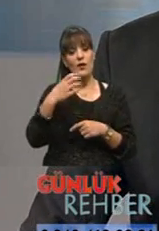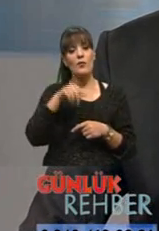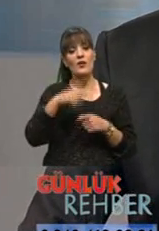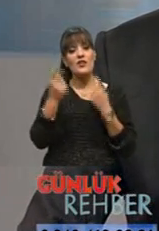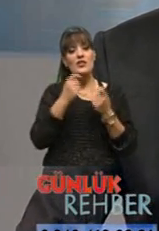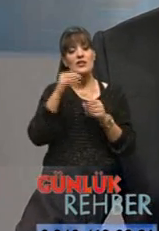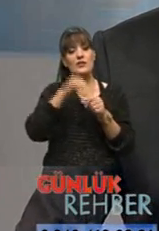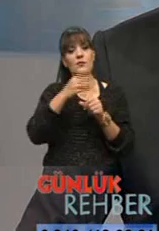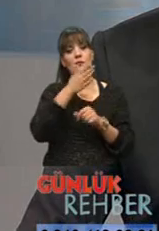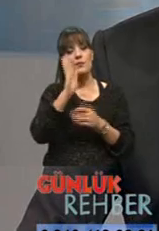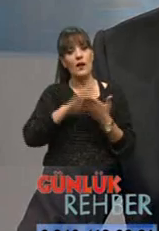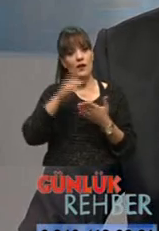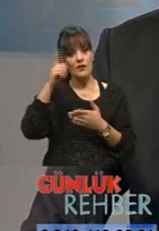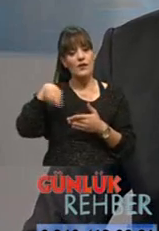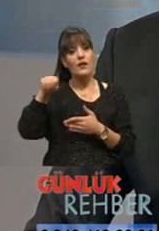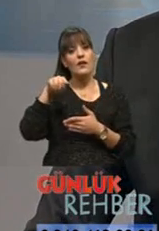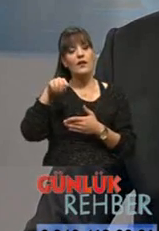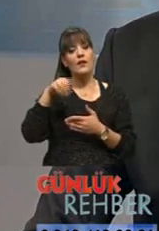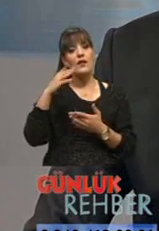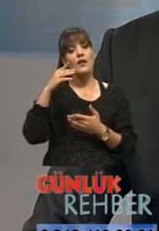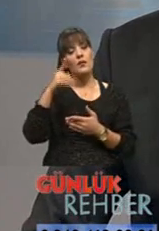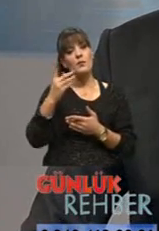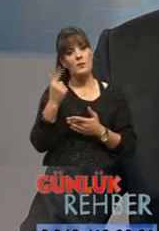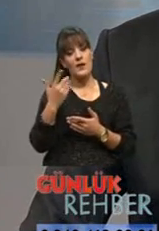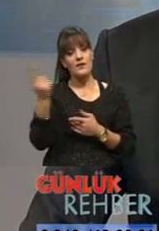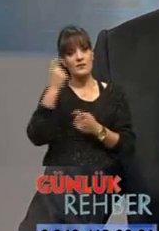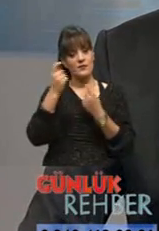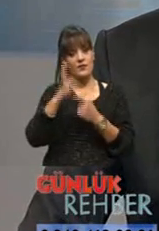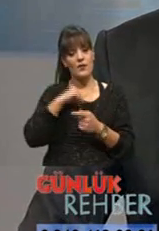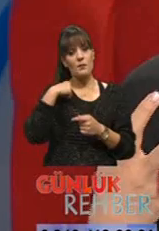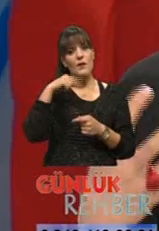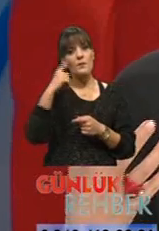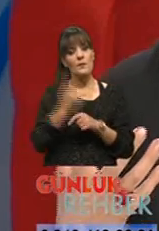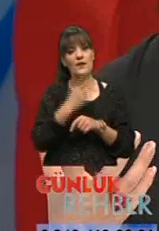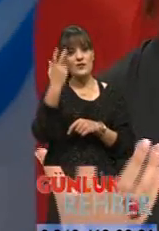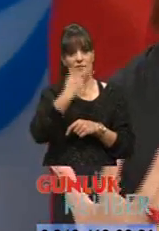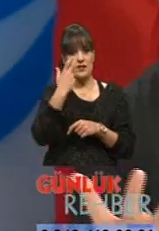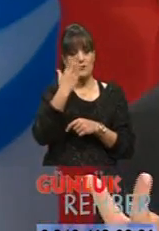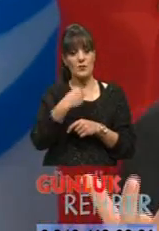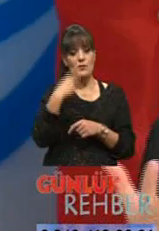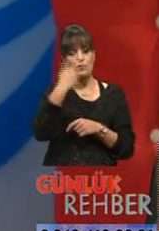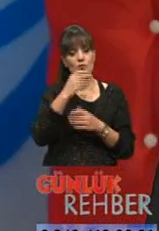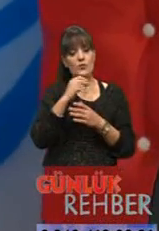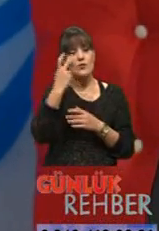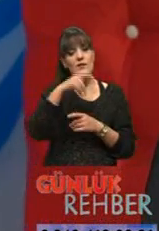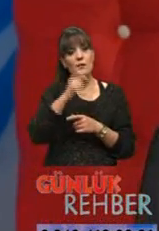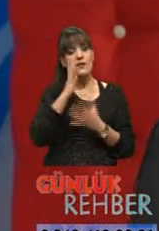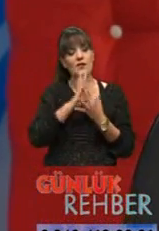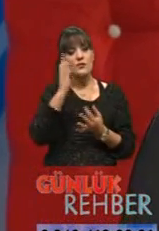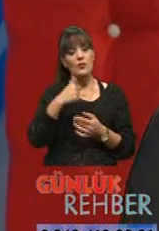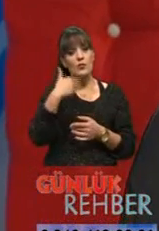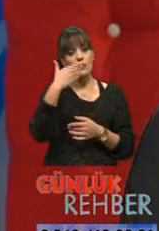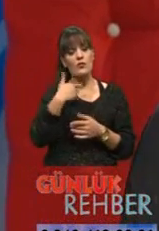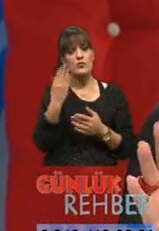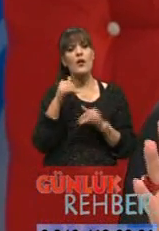hassasiyetini bilmeyen arkadaşlarımız ise aslında şöyle söyleyebilir misin? Ben de bir şarkıcı olarak, bir müzisyen olarak bunun yorumunu yapmak isterim.